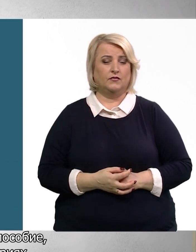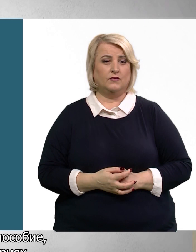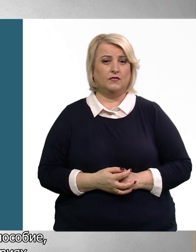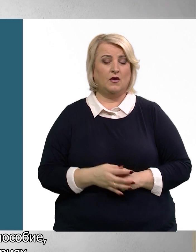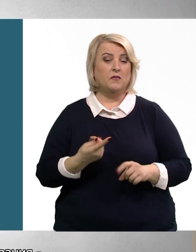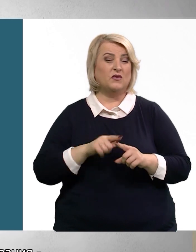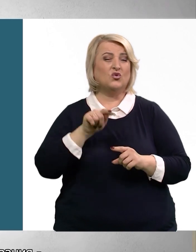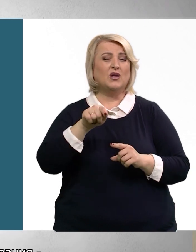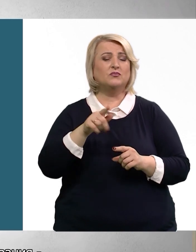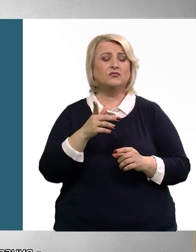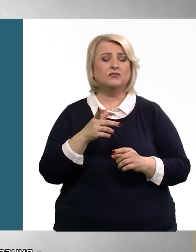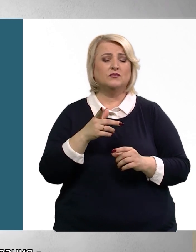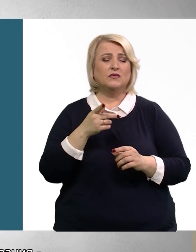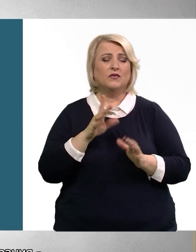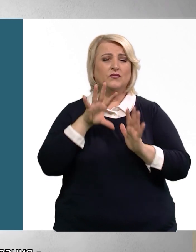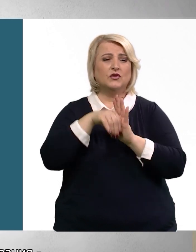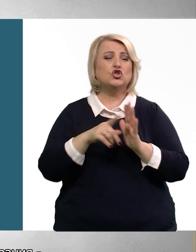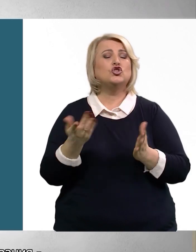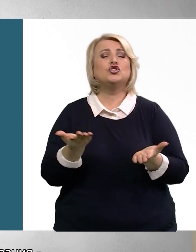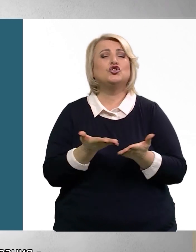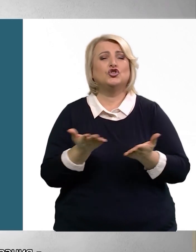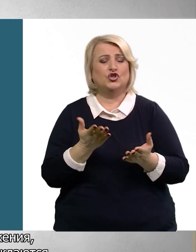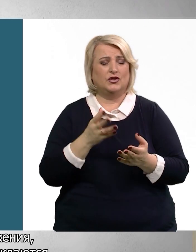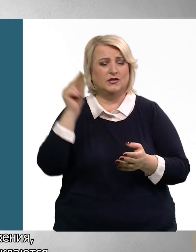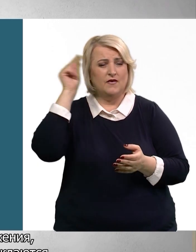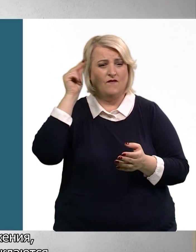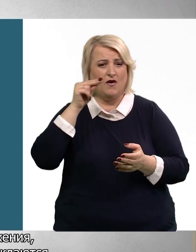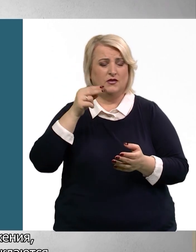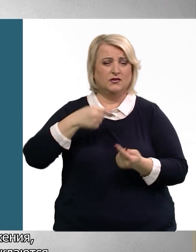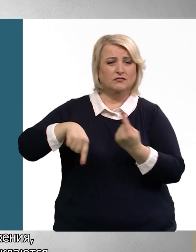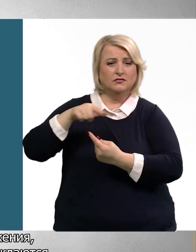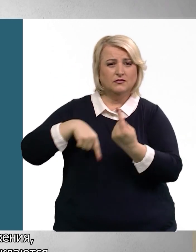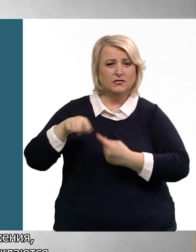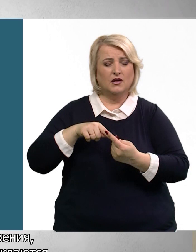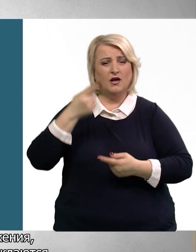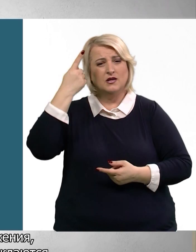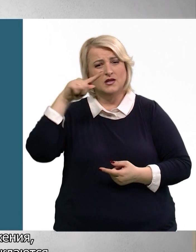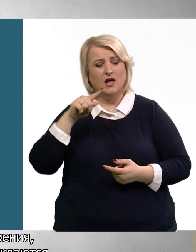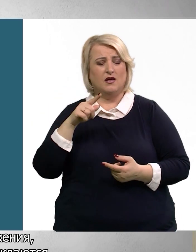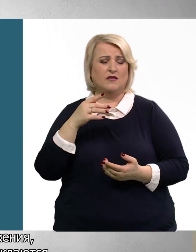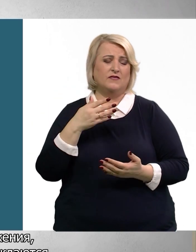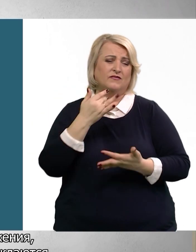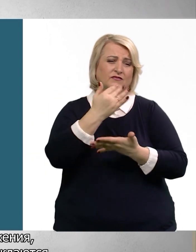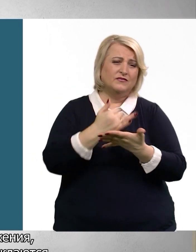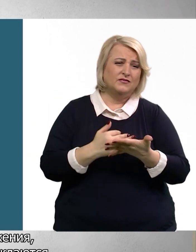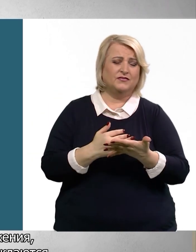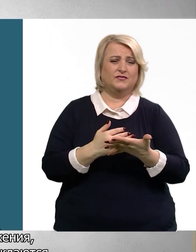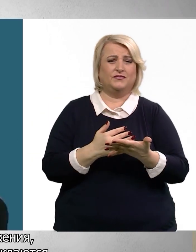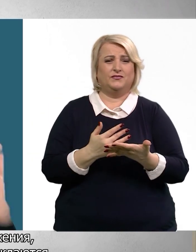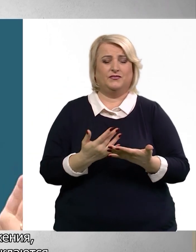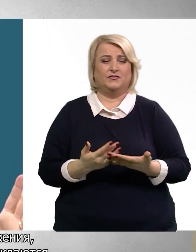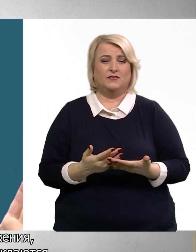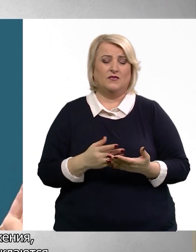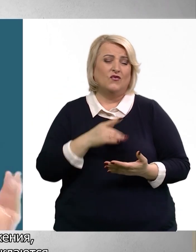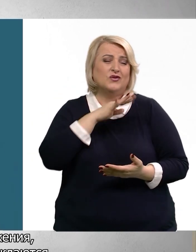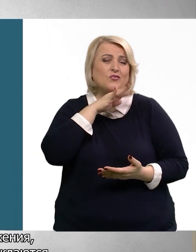trei categorii, ce se învață prin antreprenoria? Și ziceau că se învață idei, opțiuni, resurse și performanțe. Deci ei învață